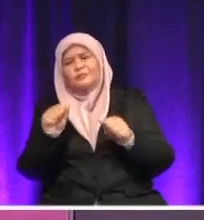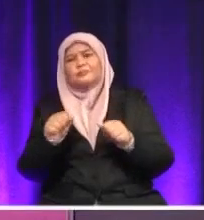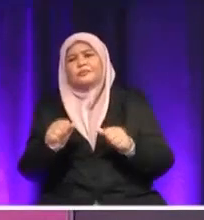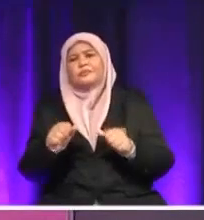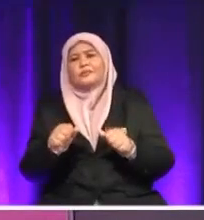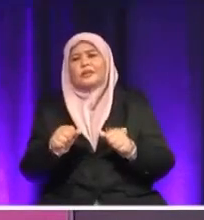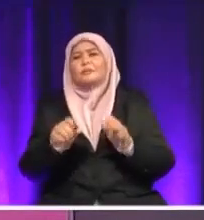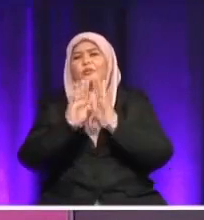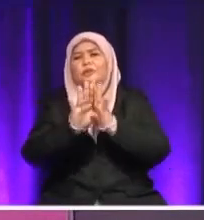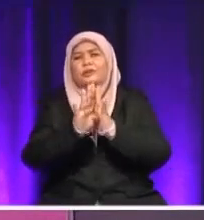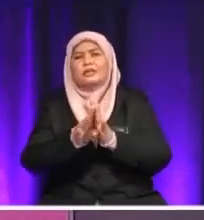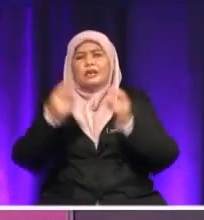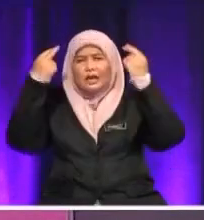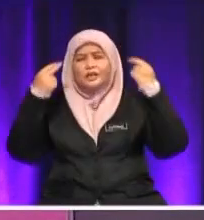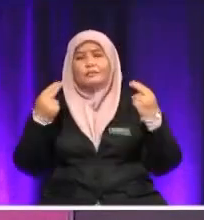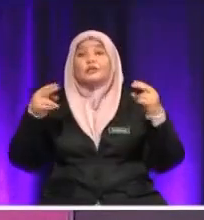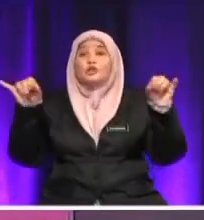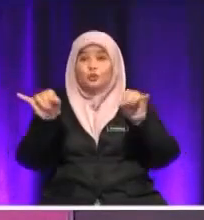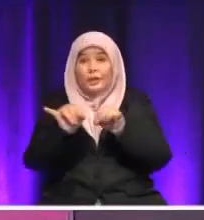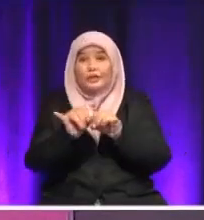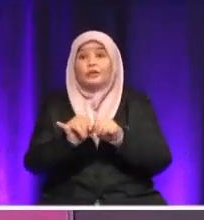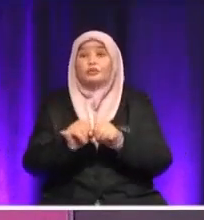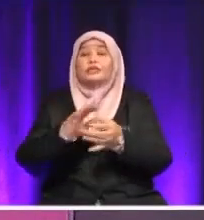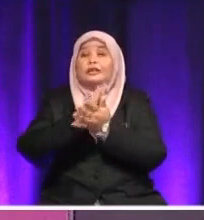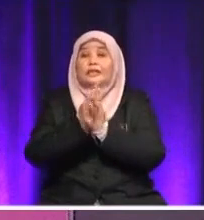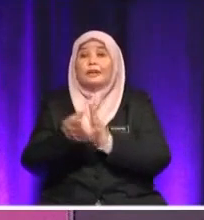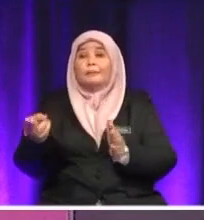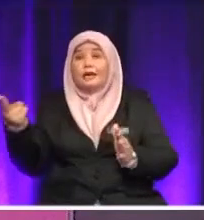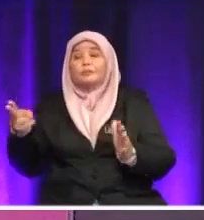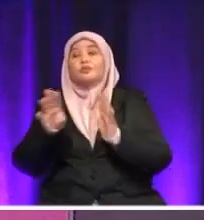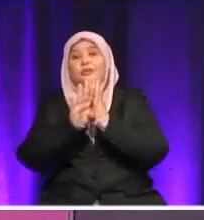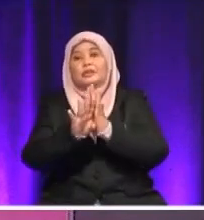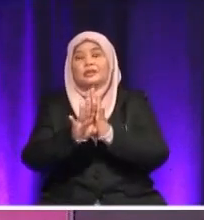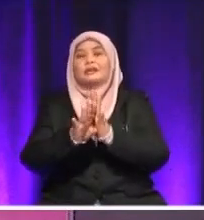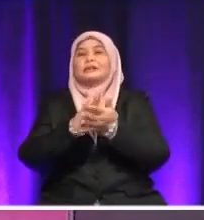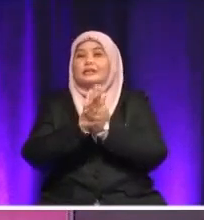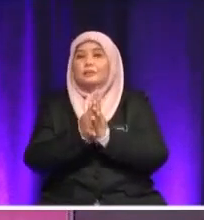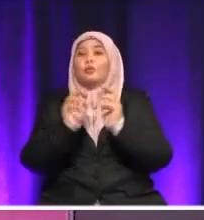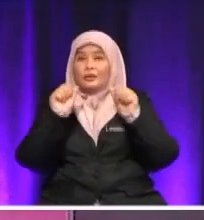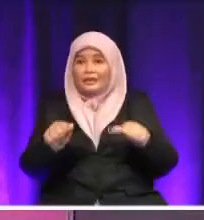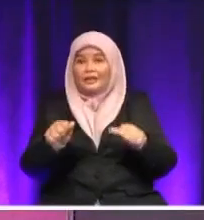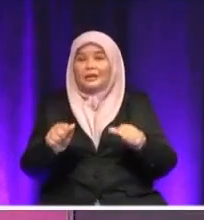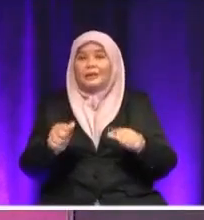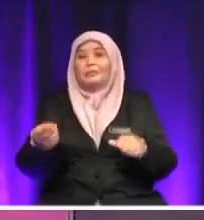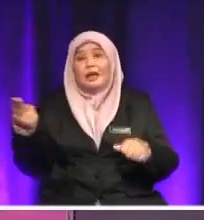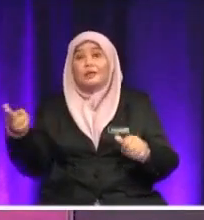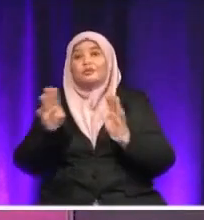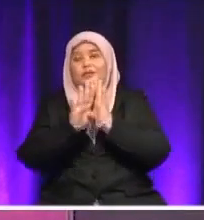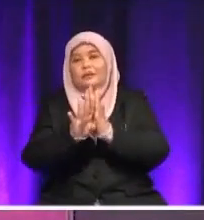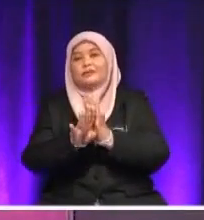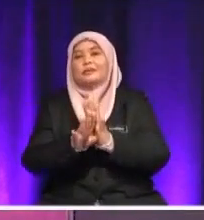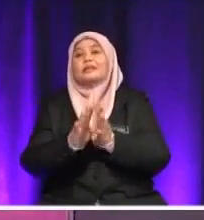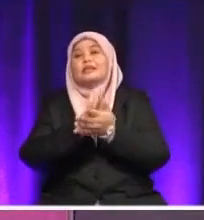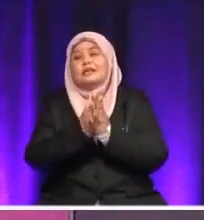apa saja bukti yang Hakim rasa itu sesuai untuk dijadikan bahan bukti, maka ia boleh dijadikan sebagai salah